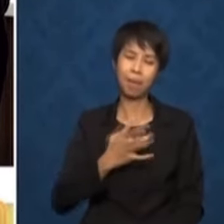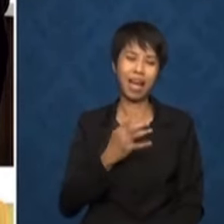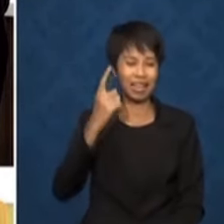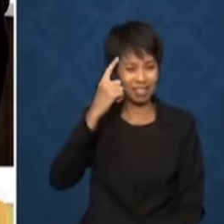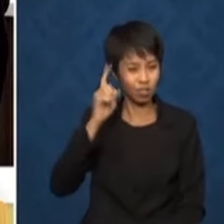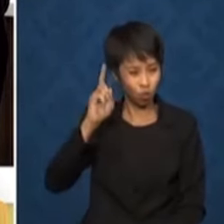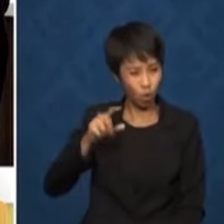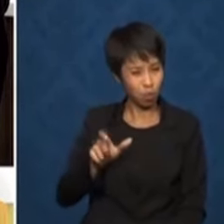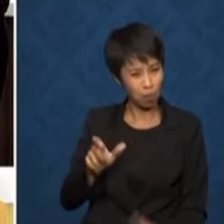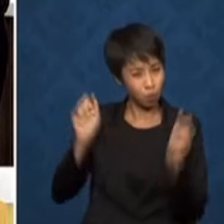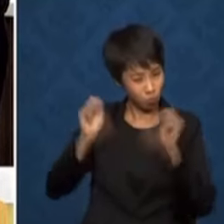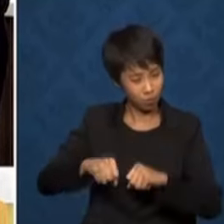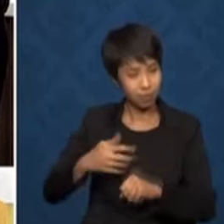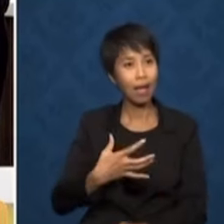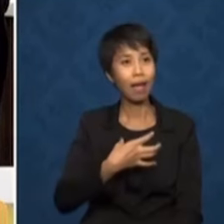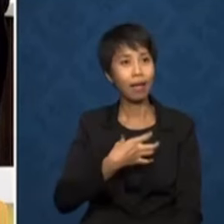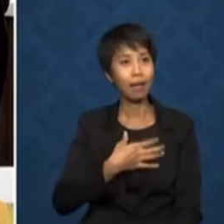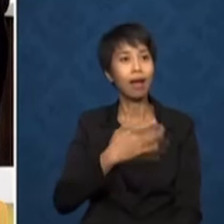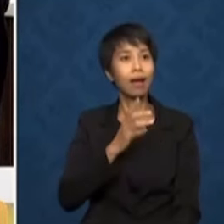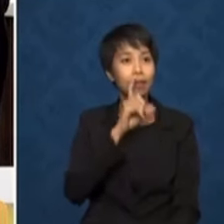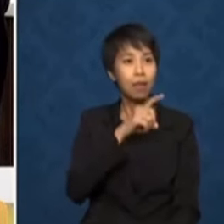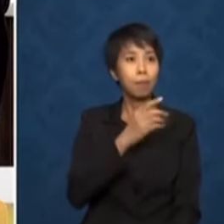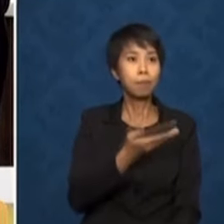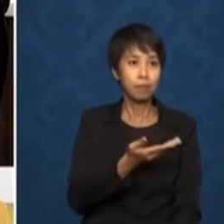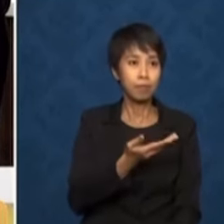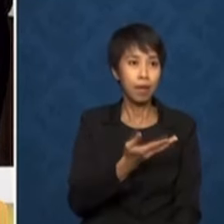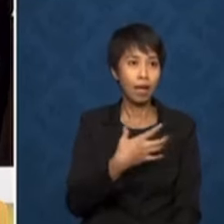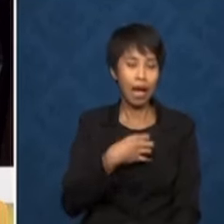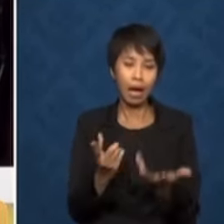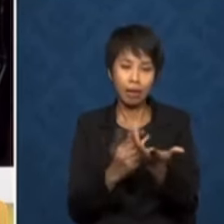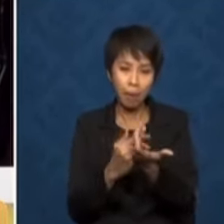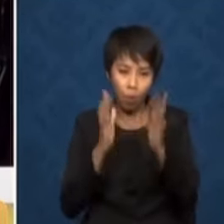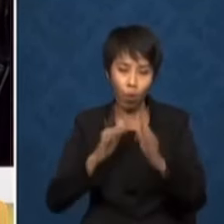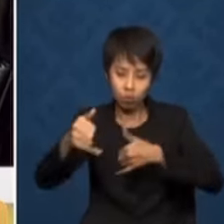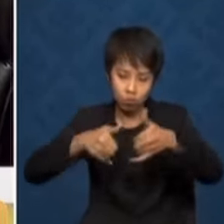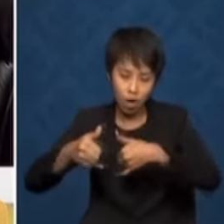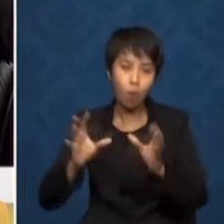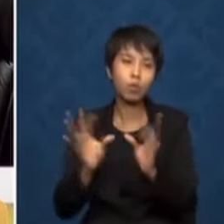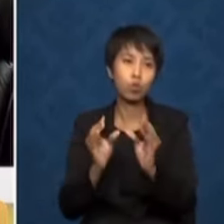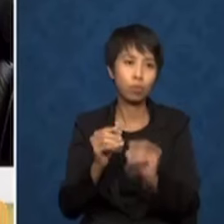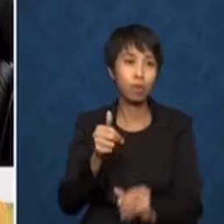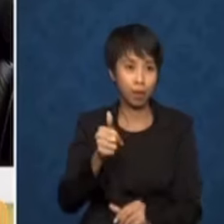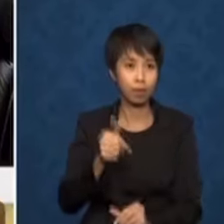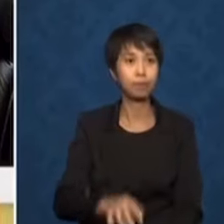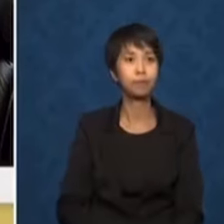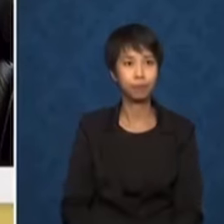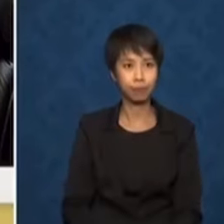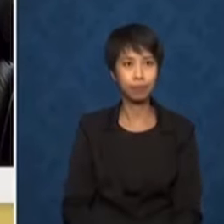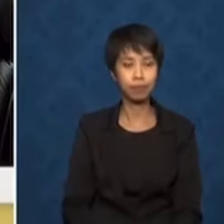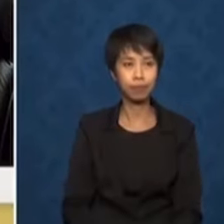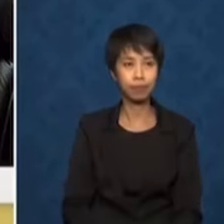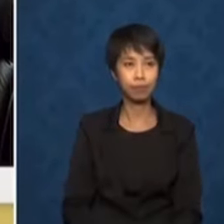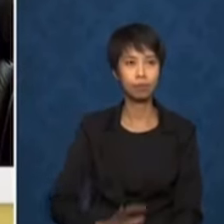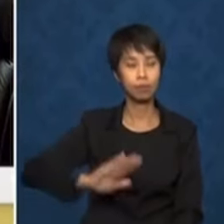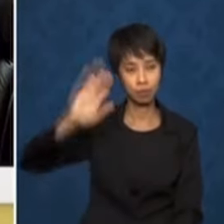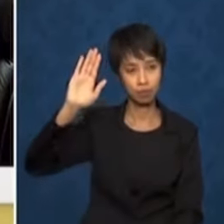ทราบความมุ่งมั่นของทางรัฐบาลหน่อยได้มั้ยครับผมขอเสนอให้มีการนับองค์ประชุมครับเสนอเลยนะนะครับนับองค์ประชุมท่าน